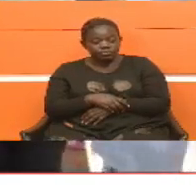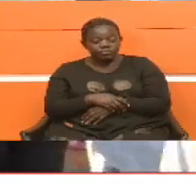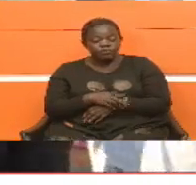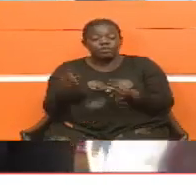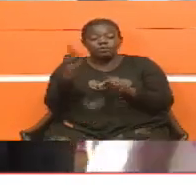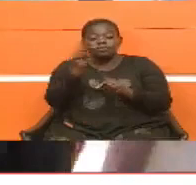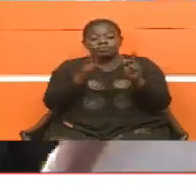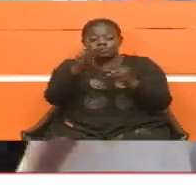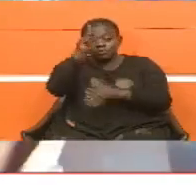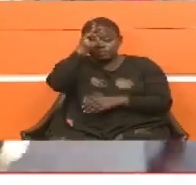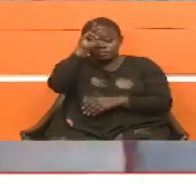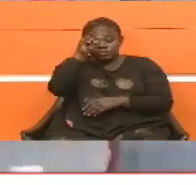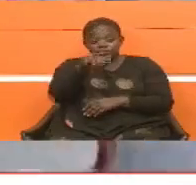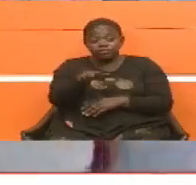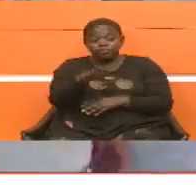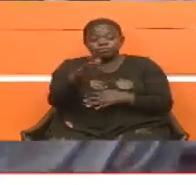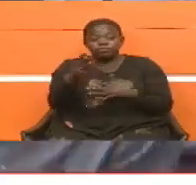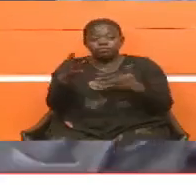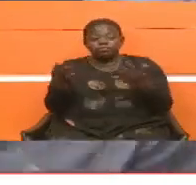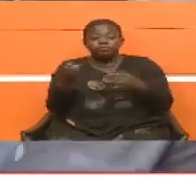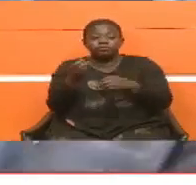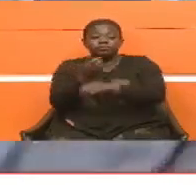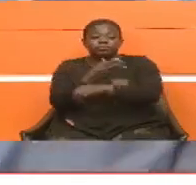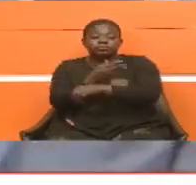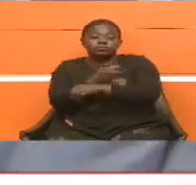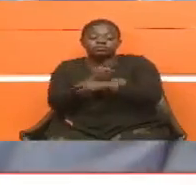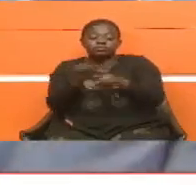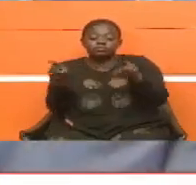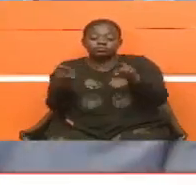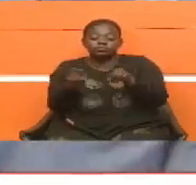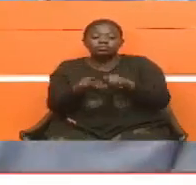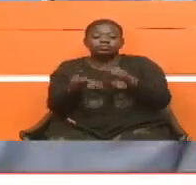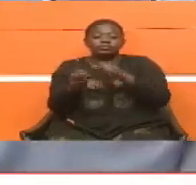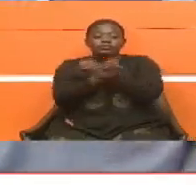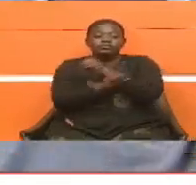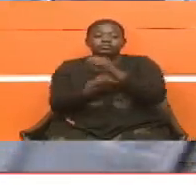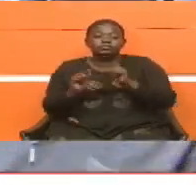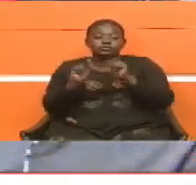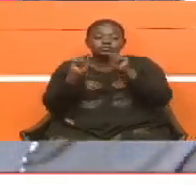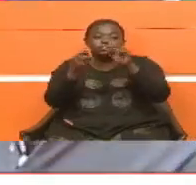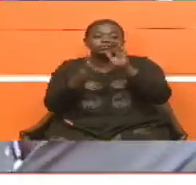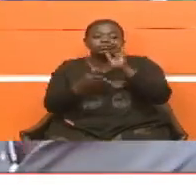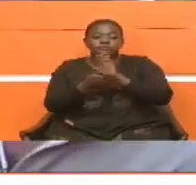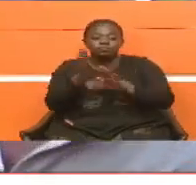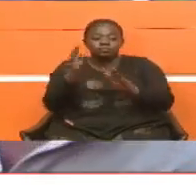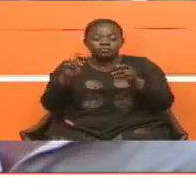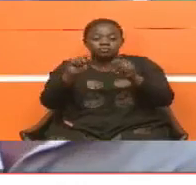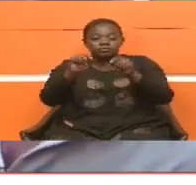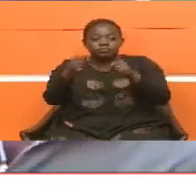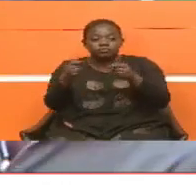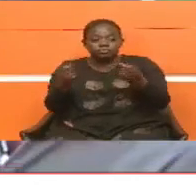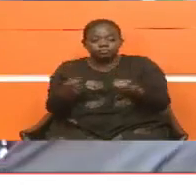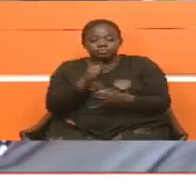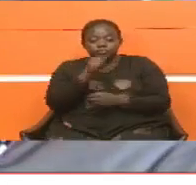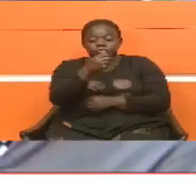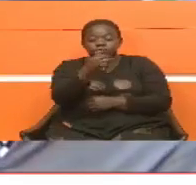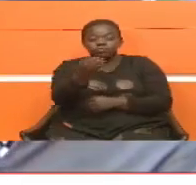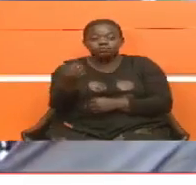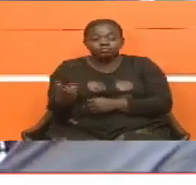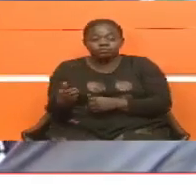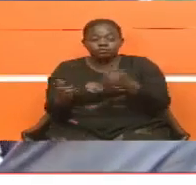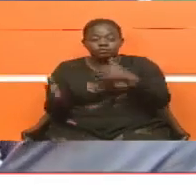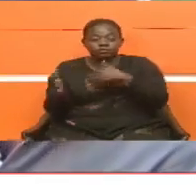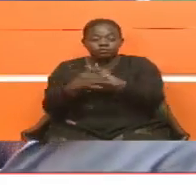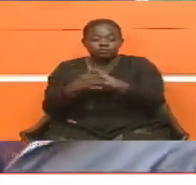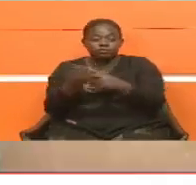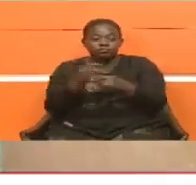Abatuuze ku kyalo Suka mu ggombolola ye Kayunga mu disitulikiti ye Kayunga bagenze kipayopayo okumenya kufuluwa abazzukulu gye babadde